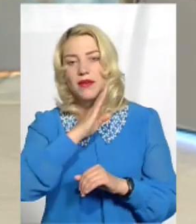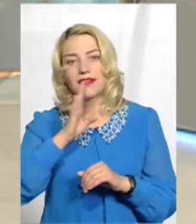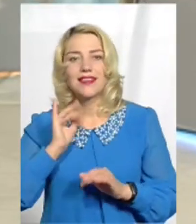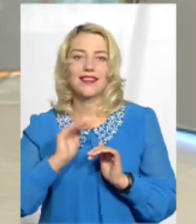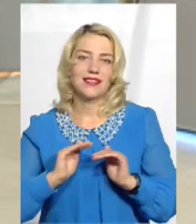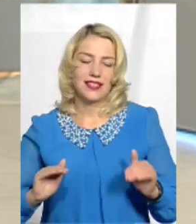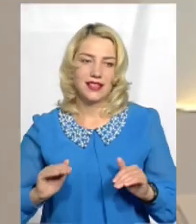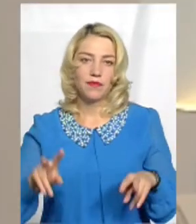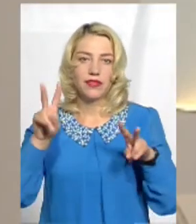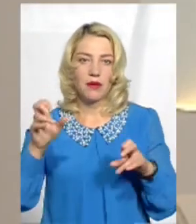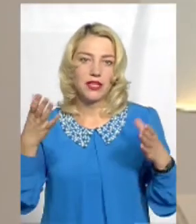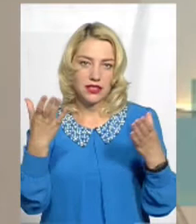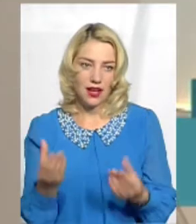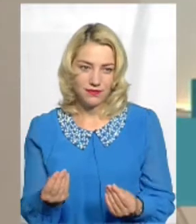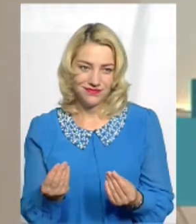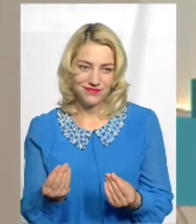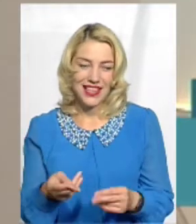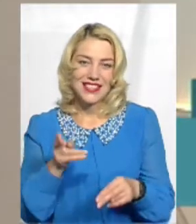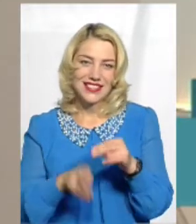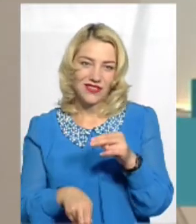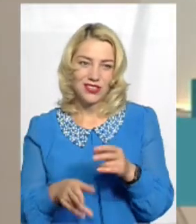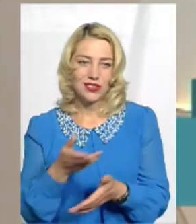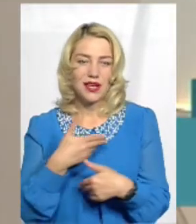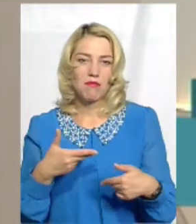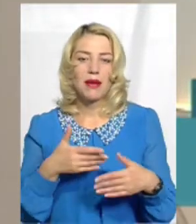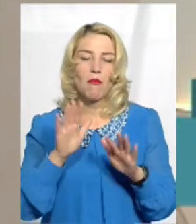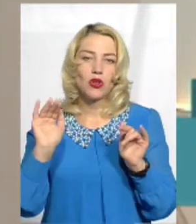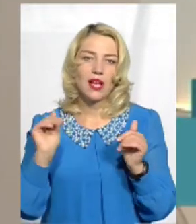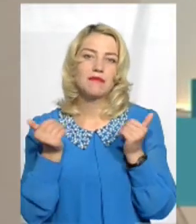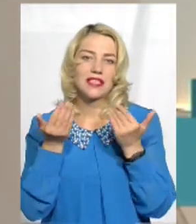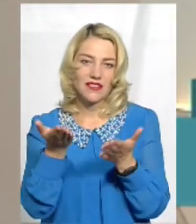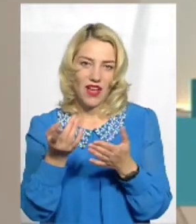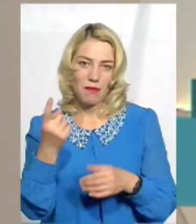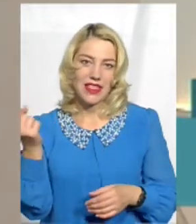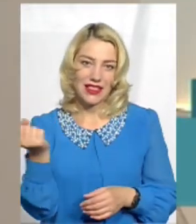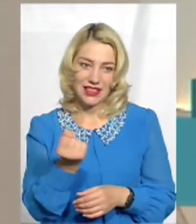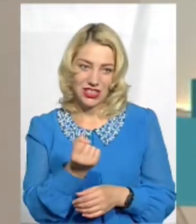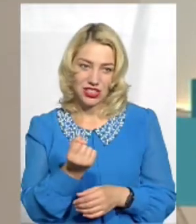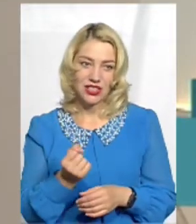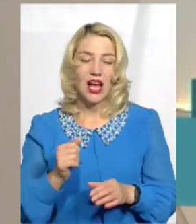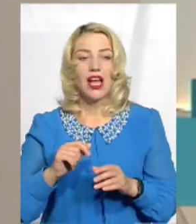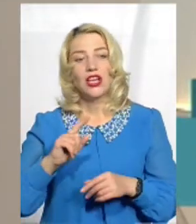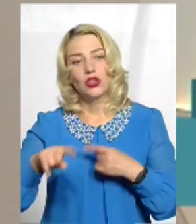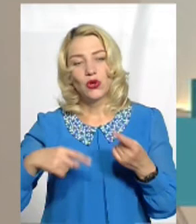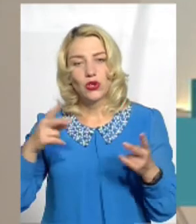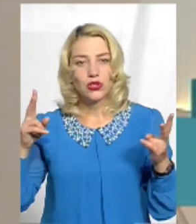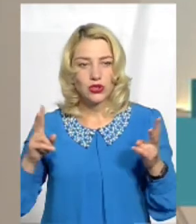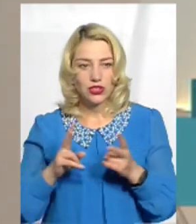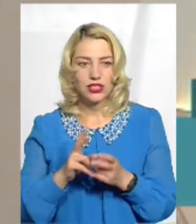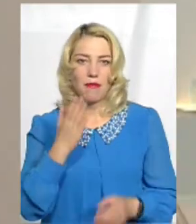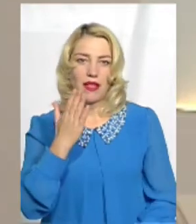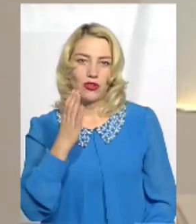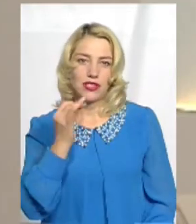Звичайно. Тема дня завершується, ми прощаємося з вами на тиждень, а тому до зустрічі